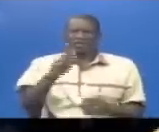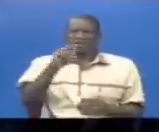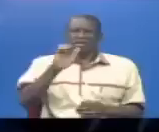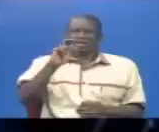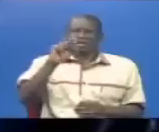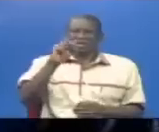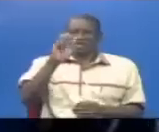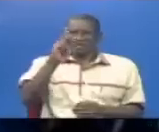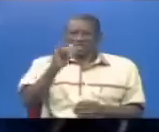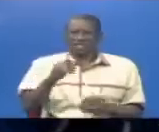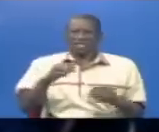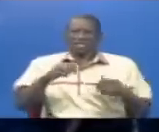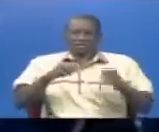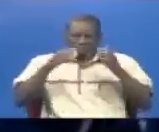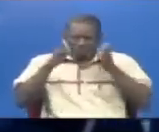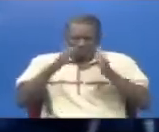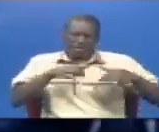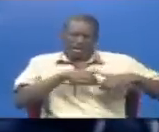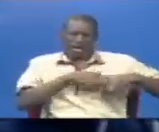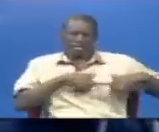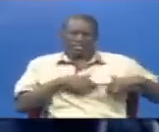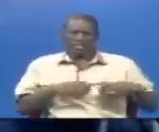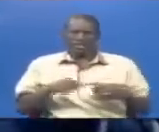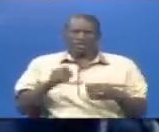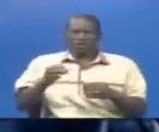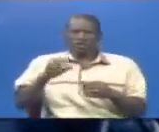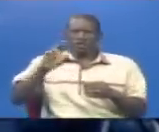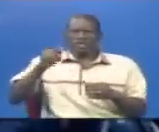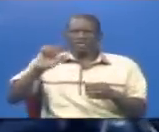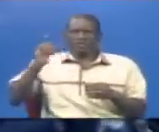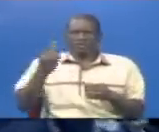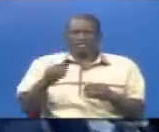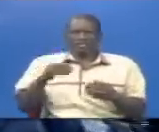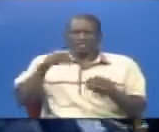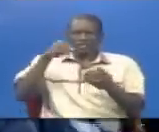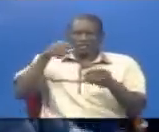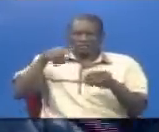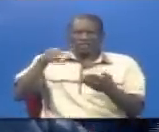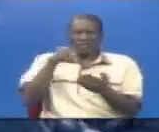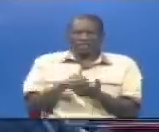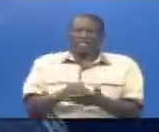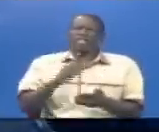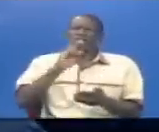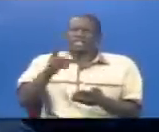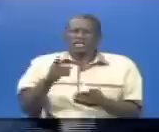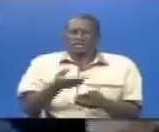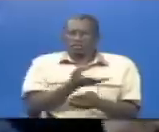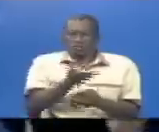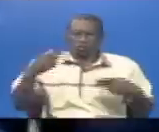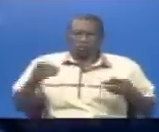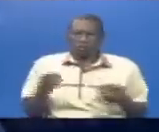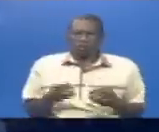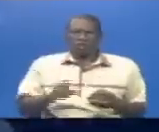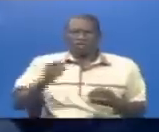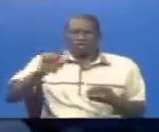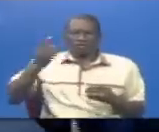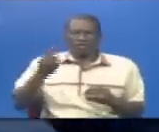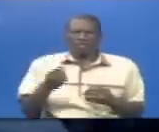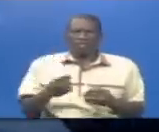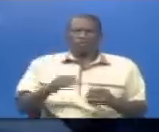Kindiki Kithure ambaye ni agenti mkuu wa upande wa Kenya Kwanza, naye anawaambia wale wana Kenya